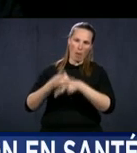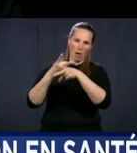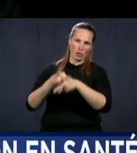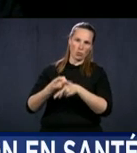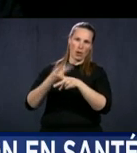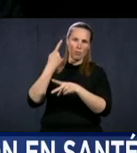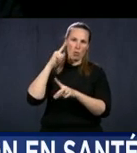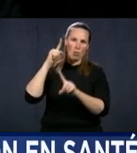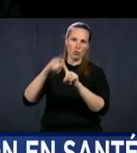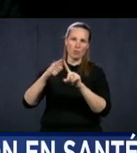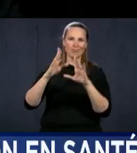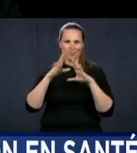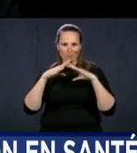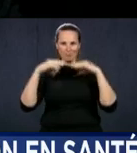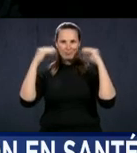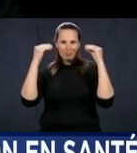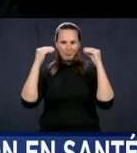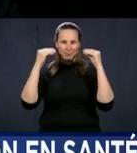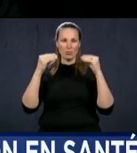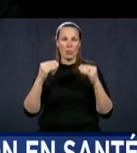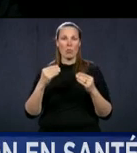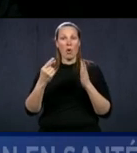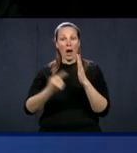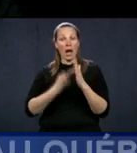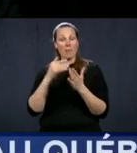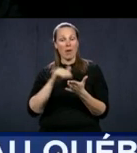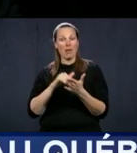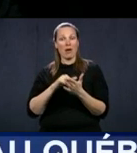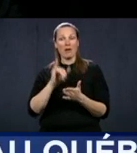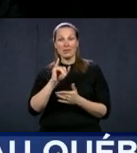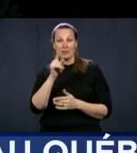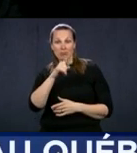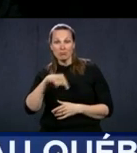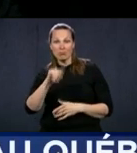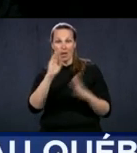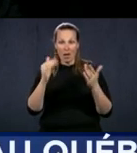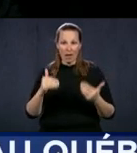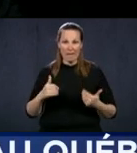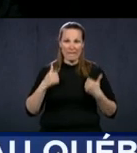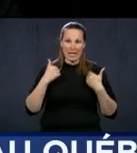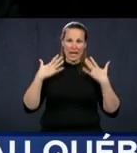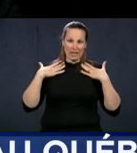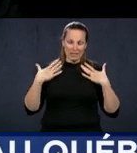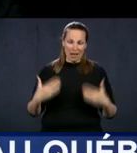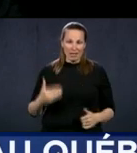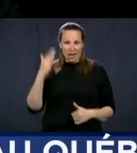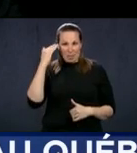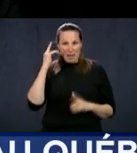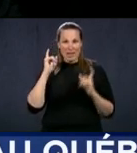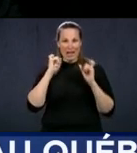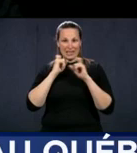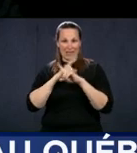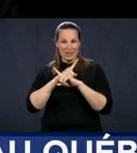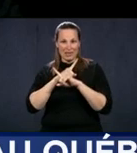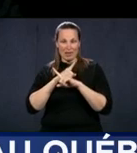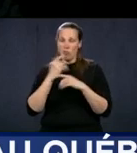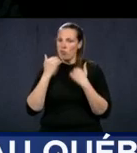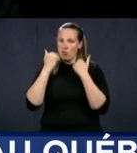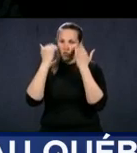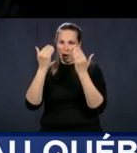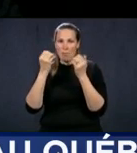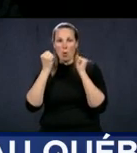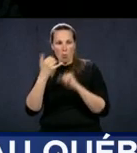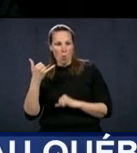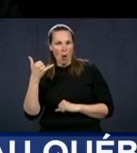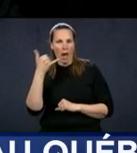tous ceux et celles qui vivent avec des problèmes de santé mentale de ne pas hésiter à demander de l'aide. On va